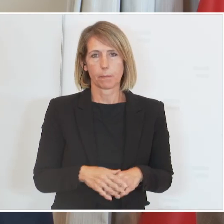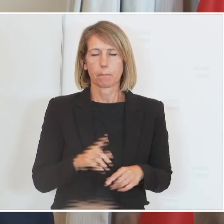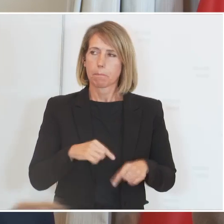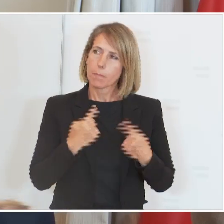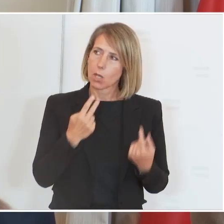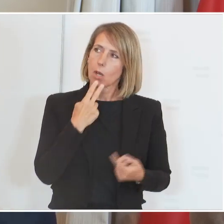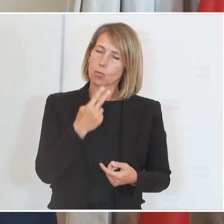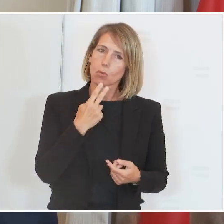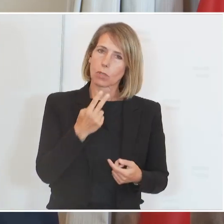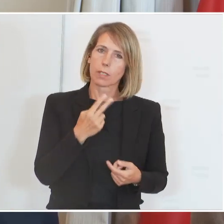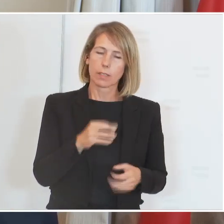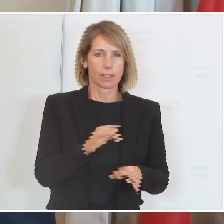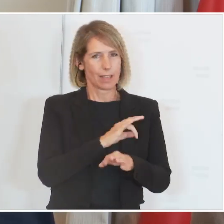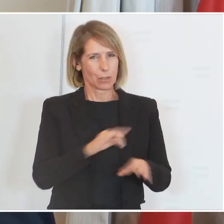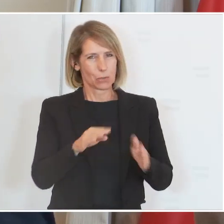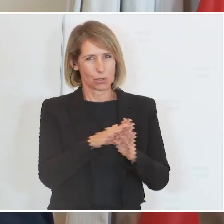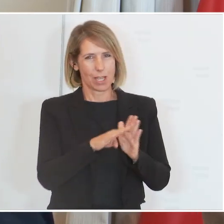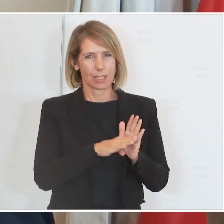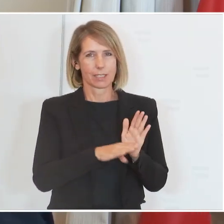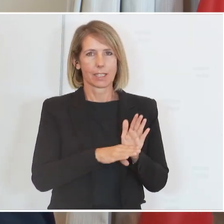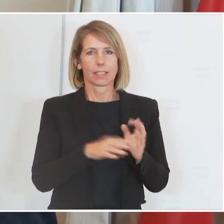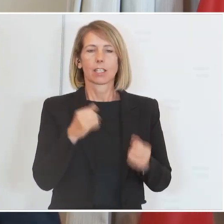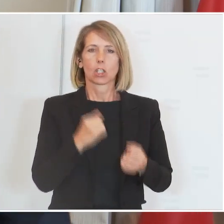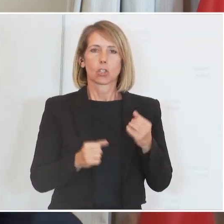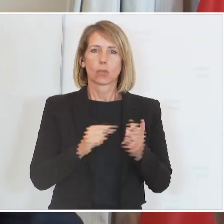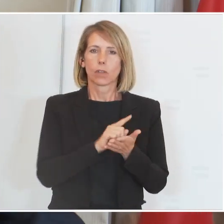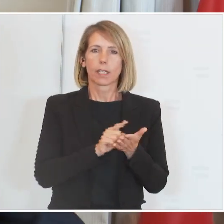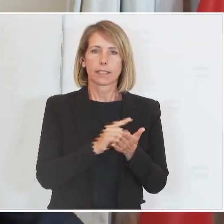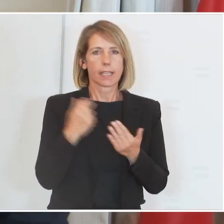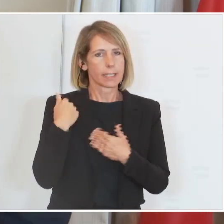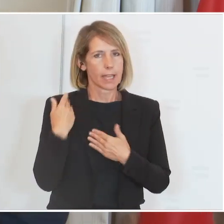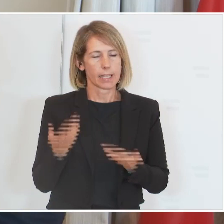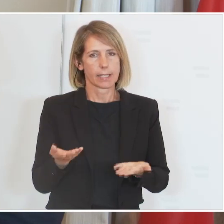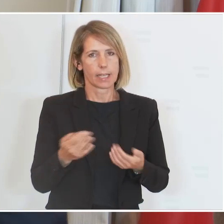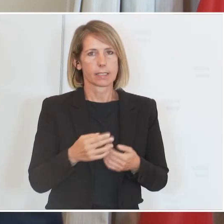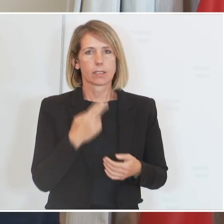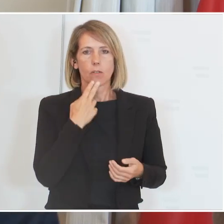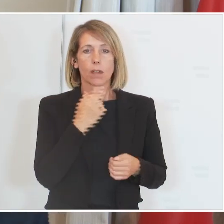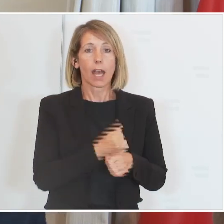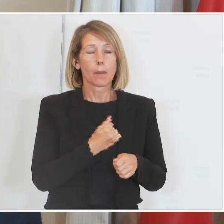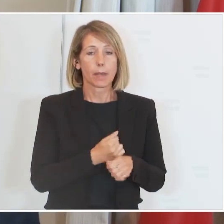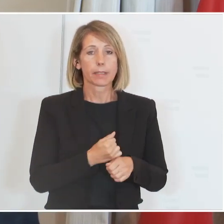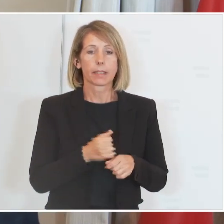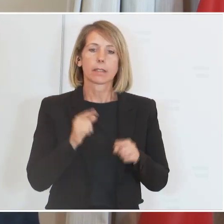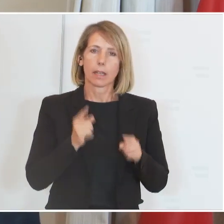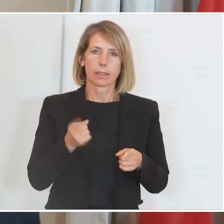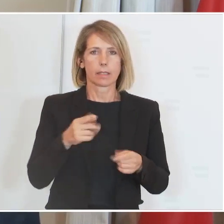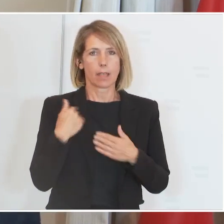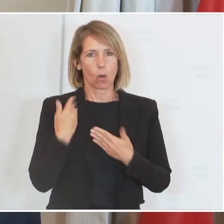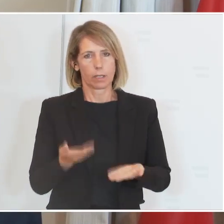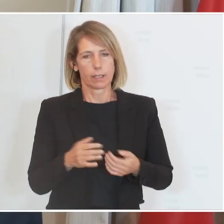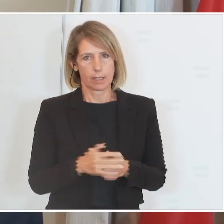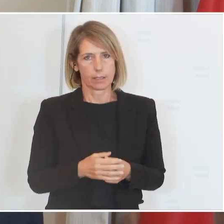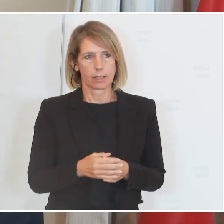her ein gutes Gesetz, um die Menschen in dieser schweren Zeit zu entlasten und vor allem die, die arbeiten, auch zu entlasten. Zum